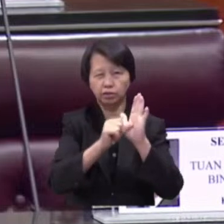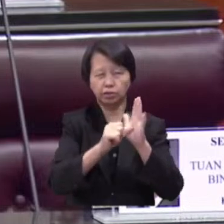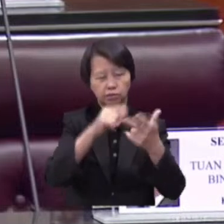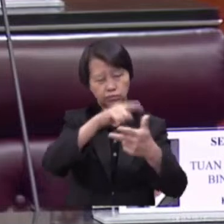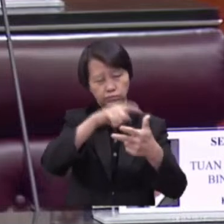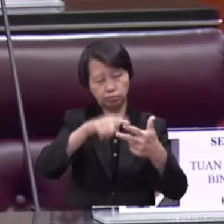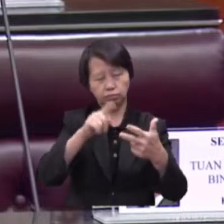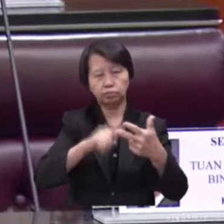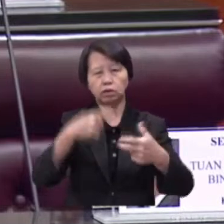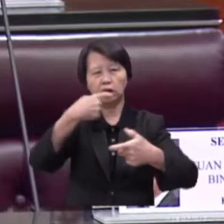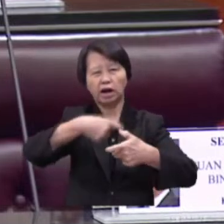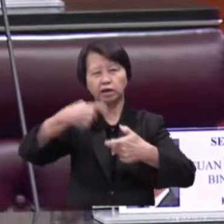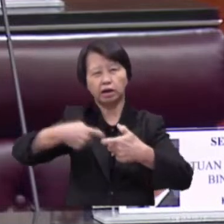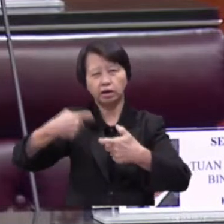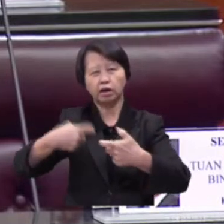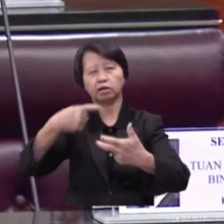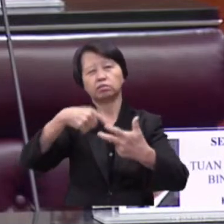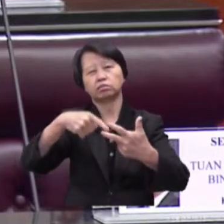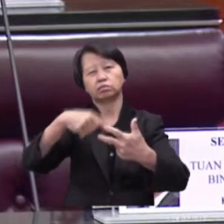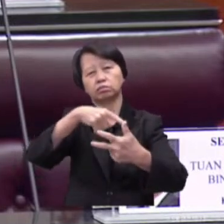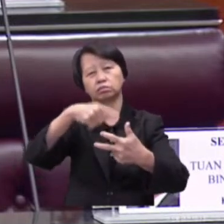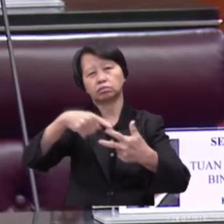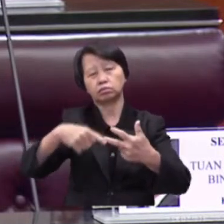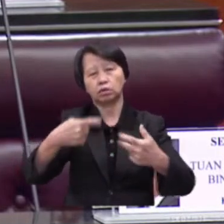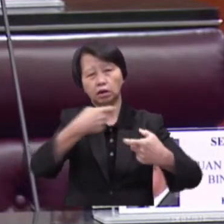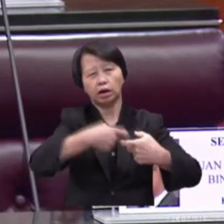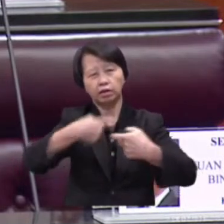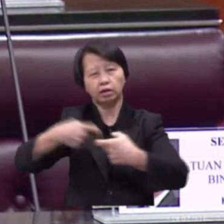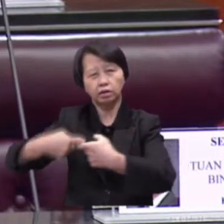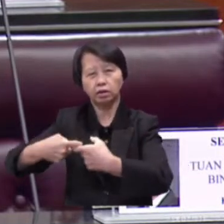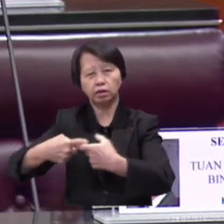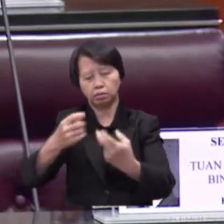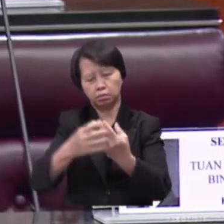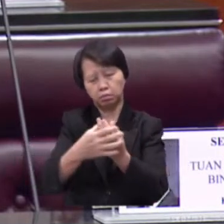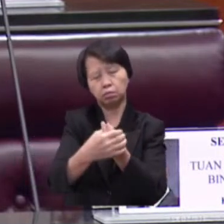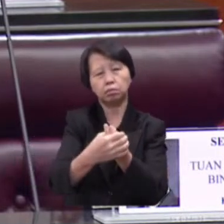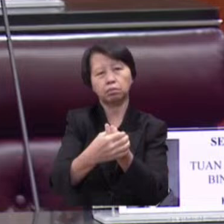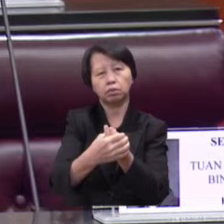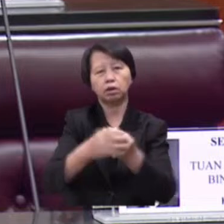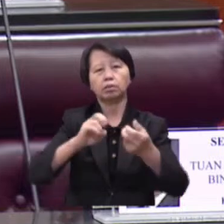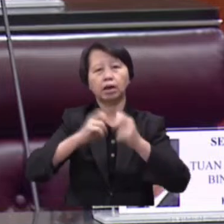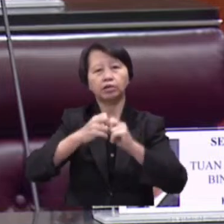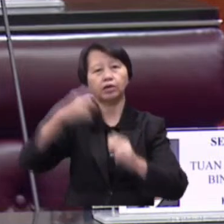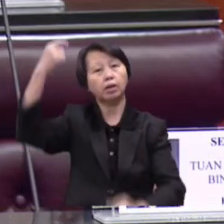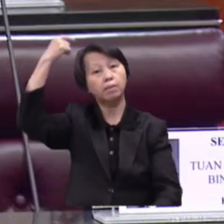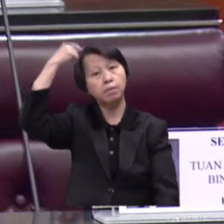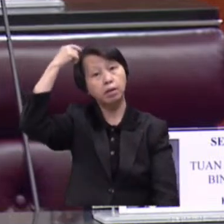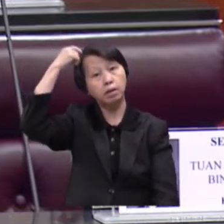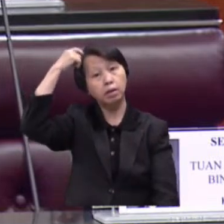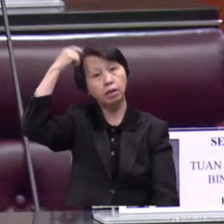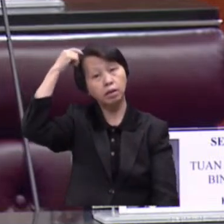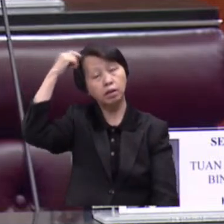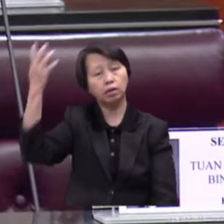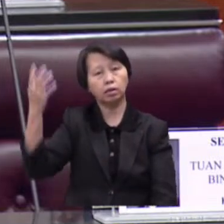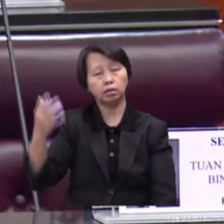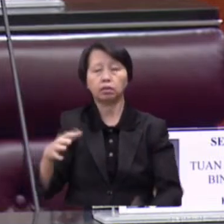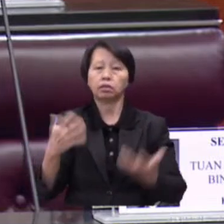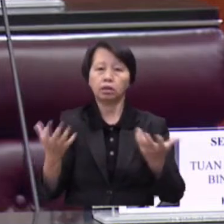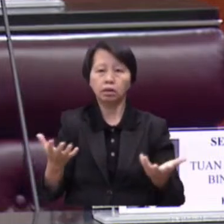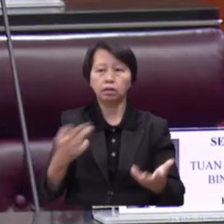antara satu sama lain tentang masalah mental itu jadi Apakah